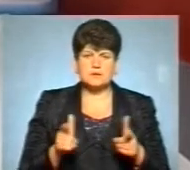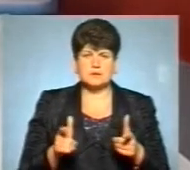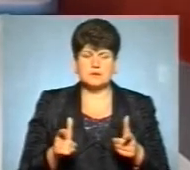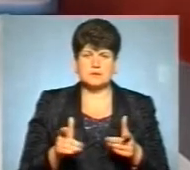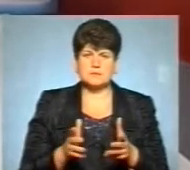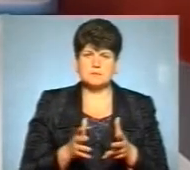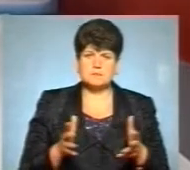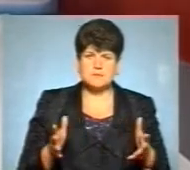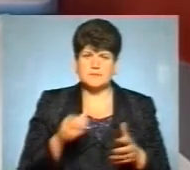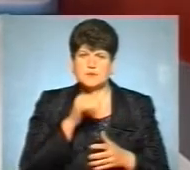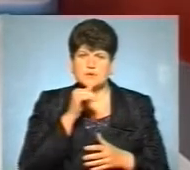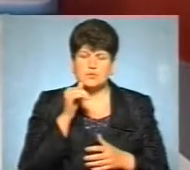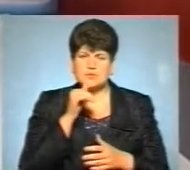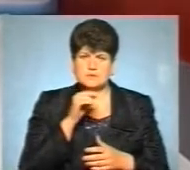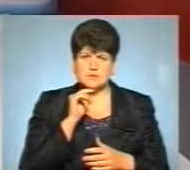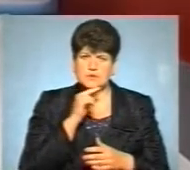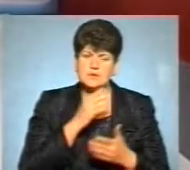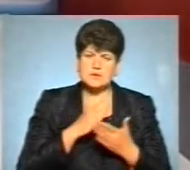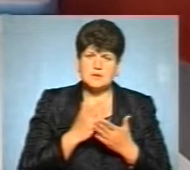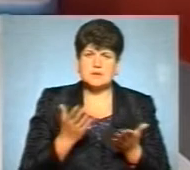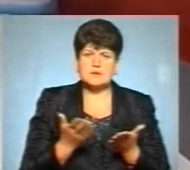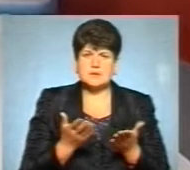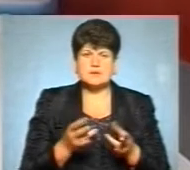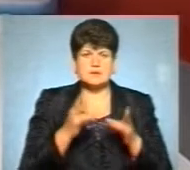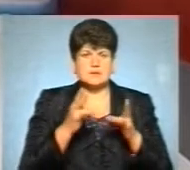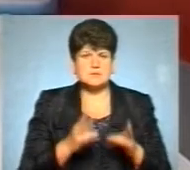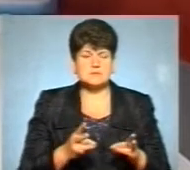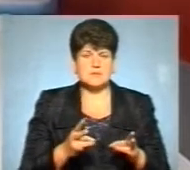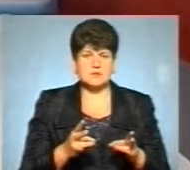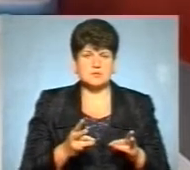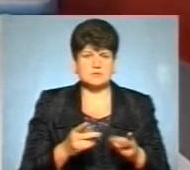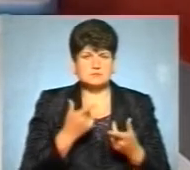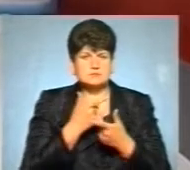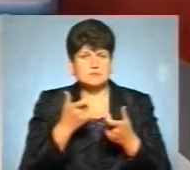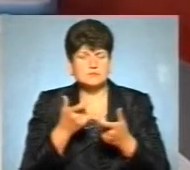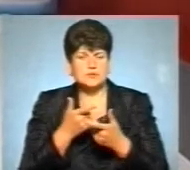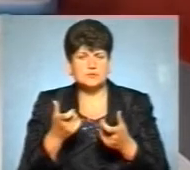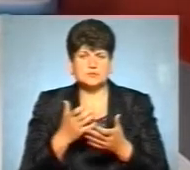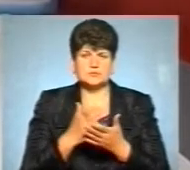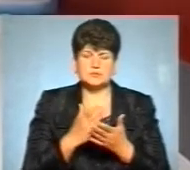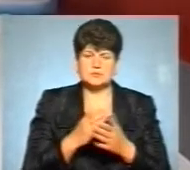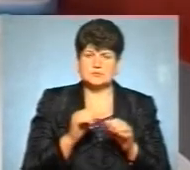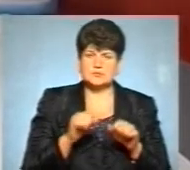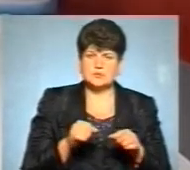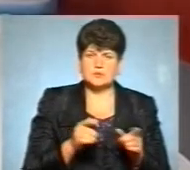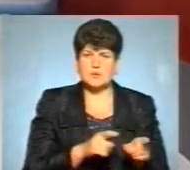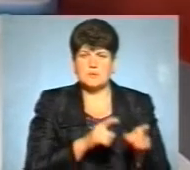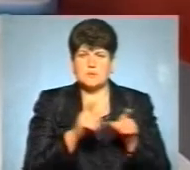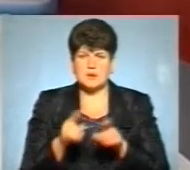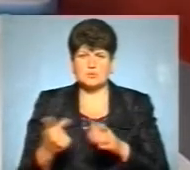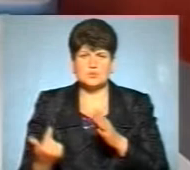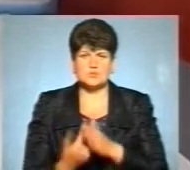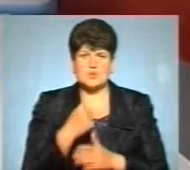більшої тінізації? Тобто, чи є якісь такі небезпечні дзвіночки, що є тенденція до переходу знову в